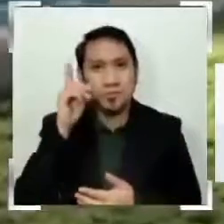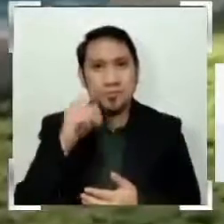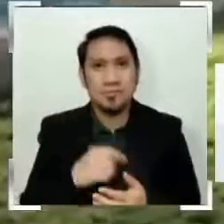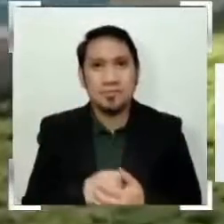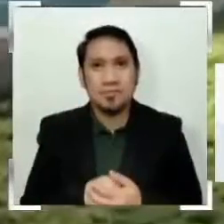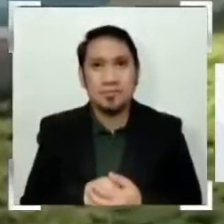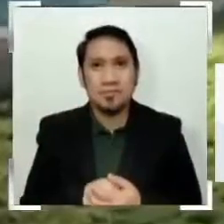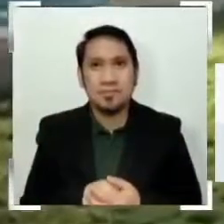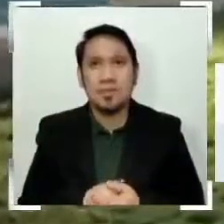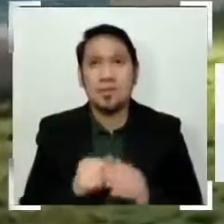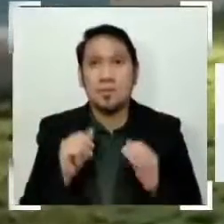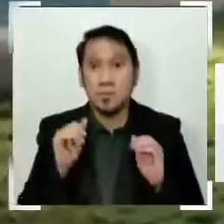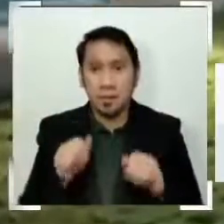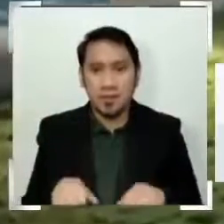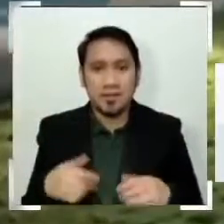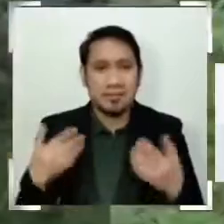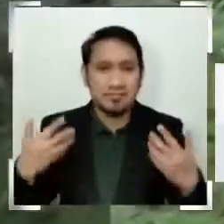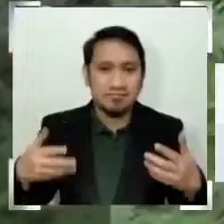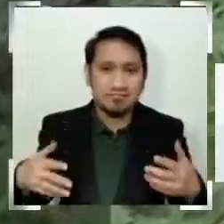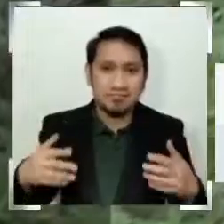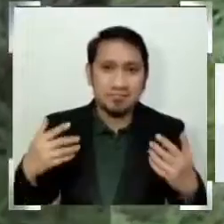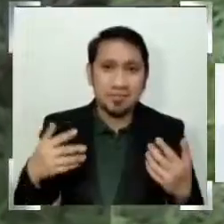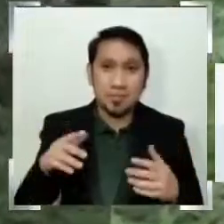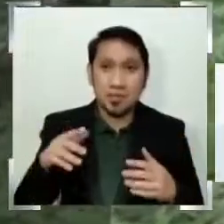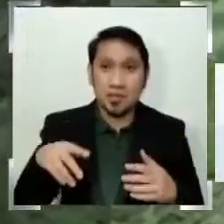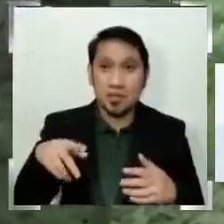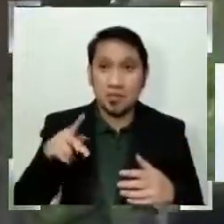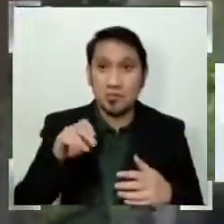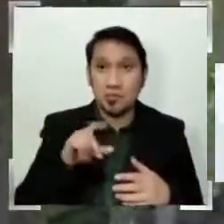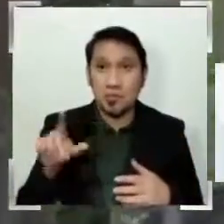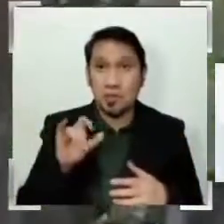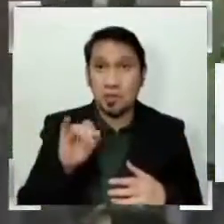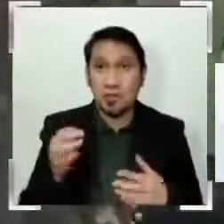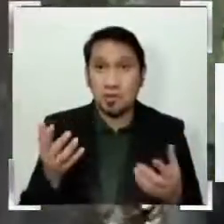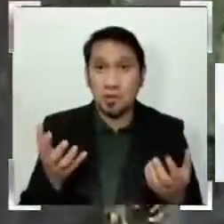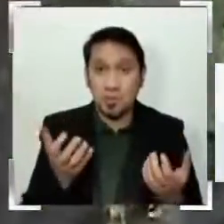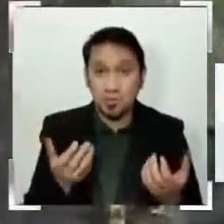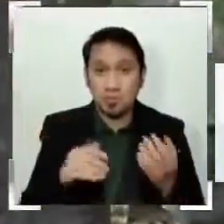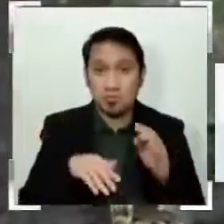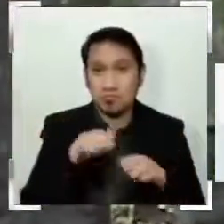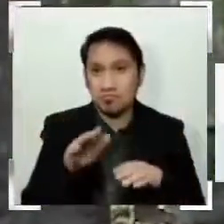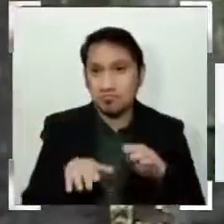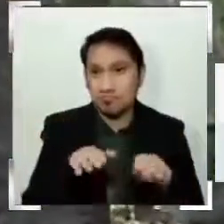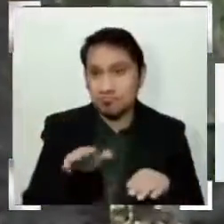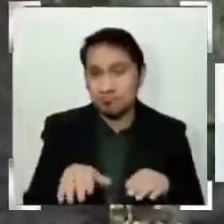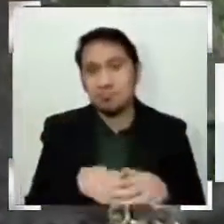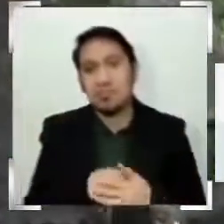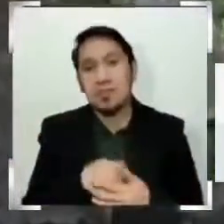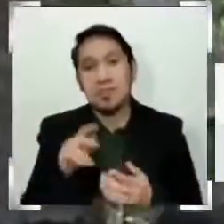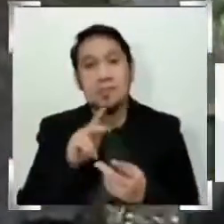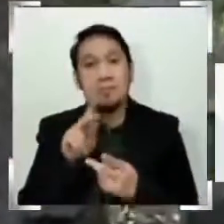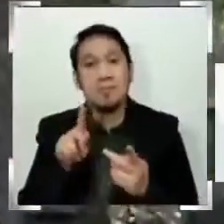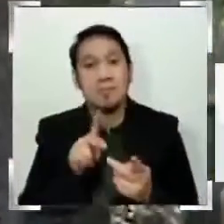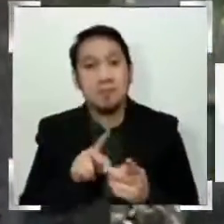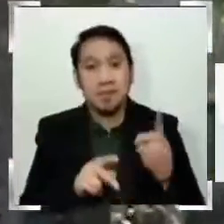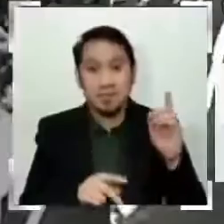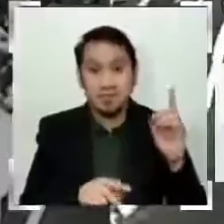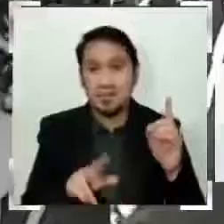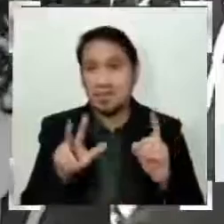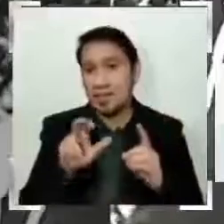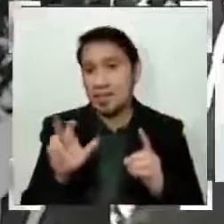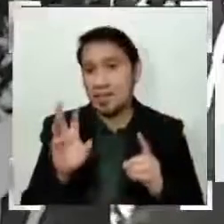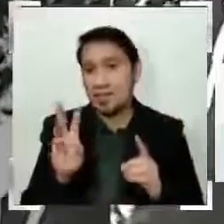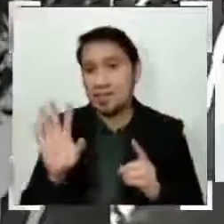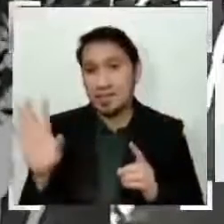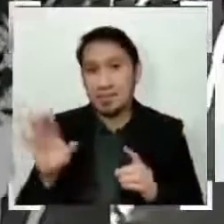rin magtampisaw sa mga pool. Kung trip mo naman ang walking at sightseeing, perfect ang 365 steps na